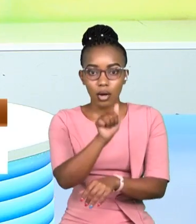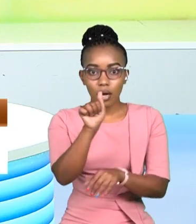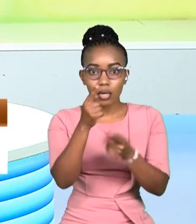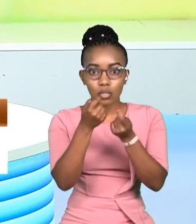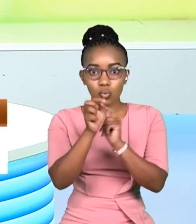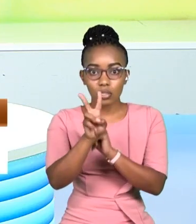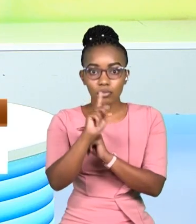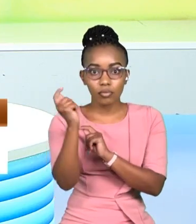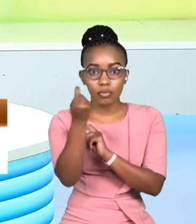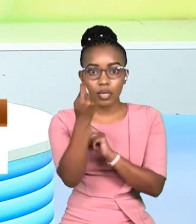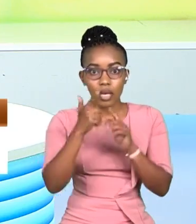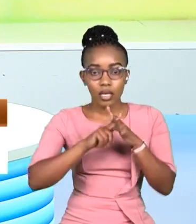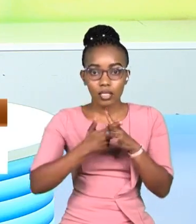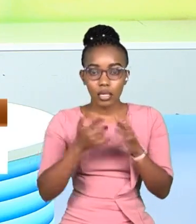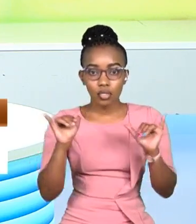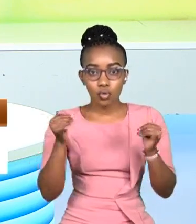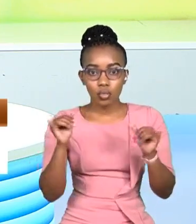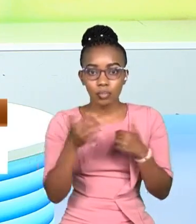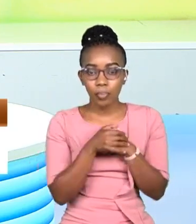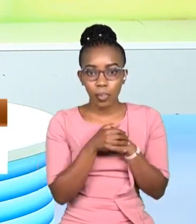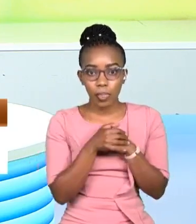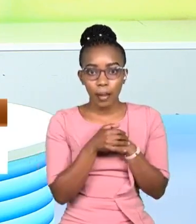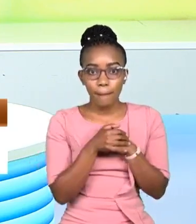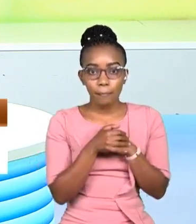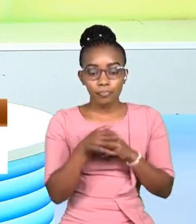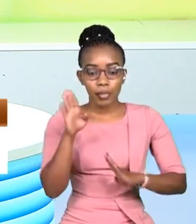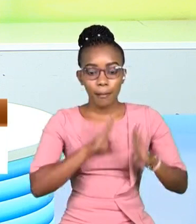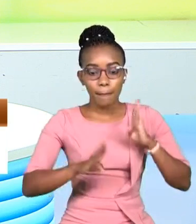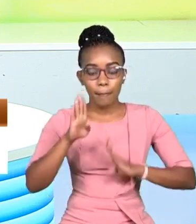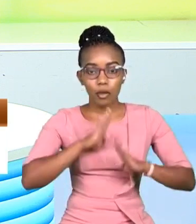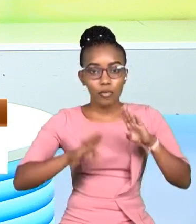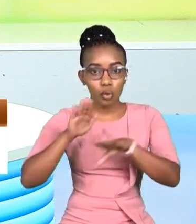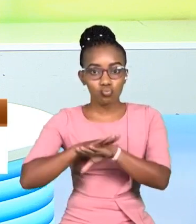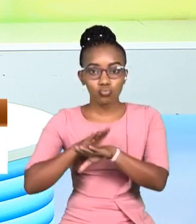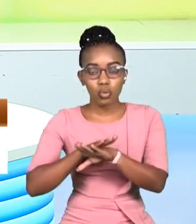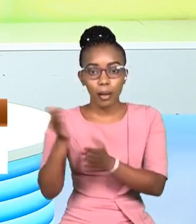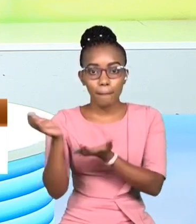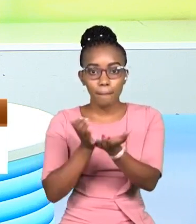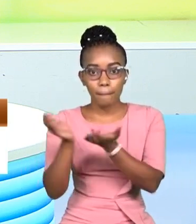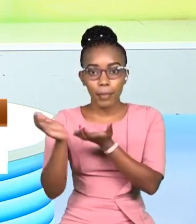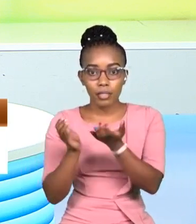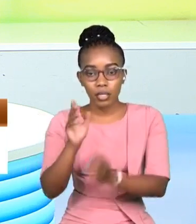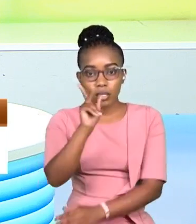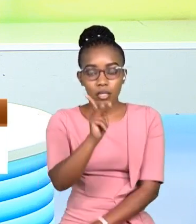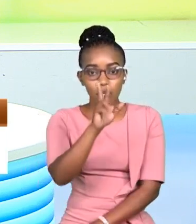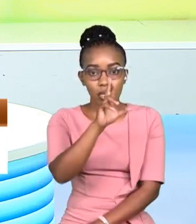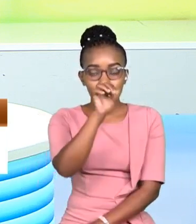Na tukianza taarifa zetu ni kwamba katika harakati za kudumisha nidhamu kwenye biashara nchini, mamlaka ya kutoza ushuru